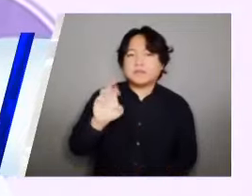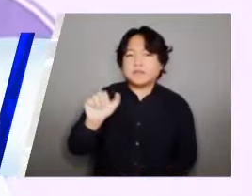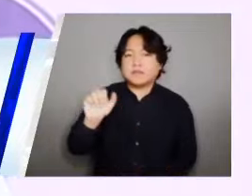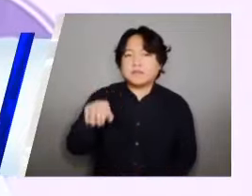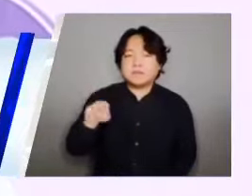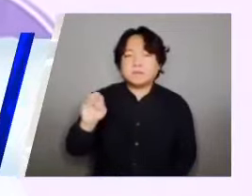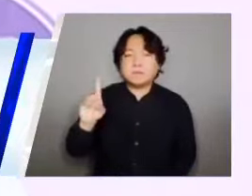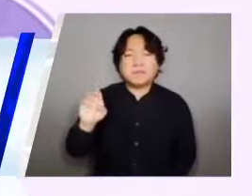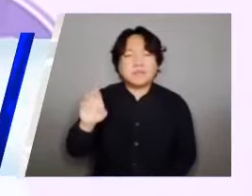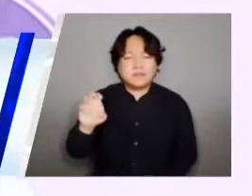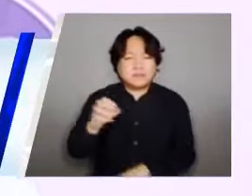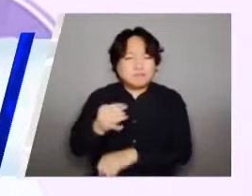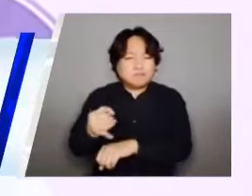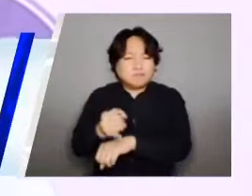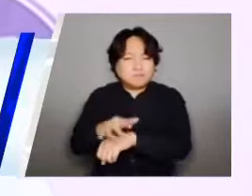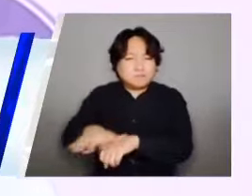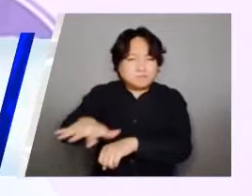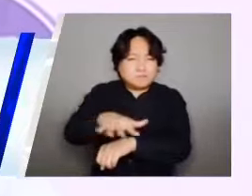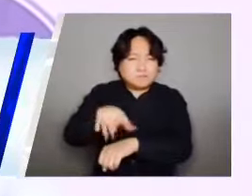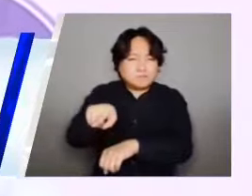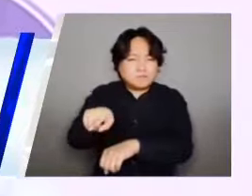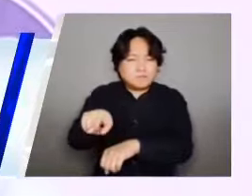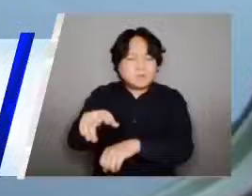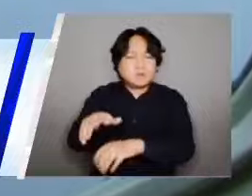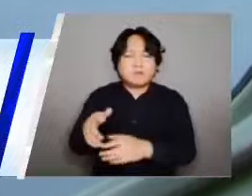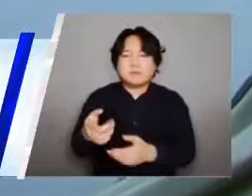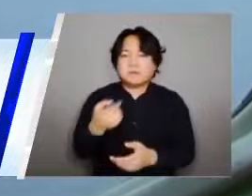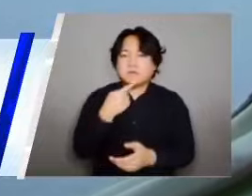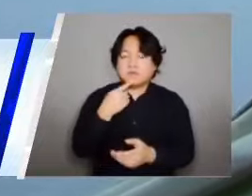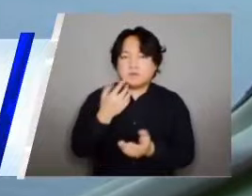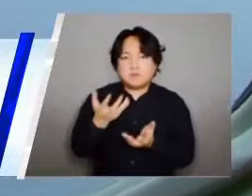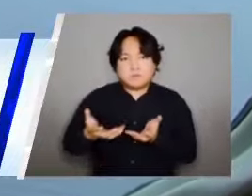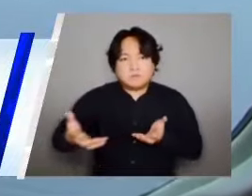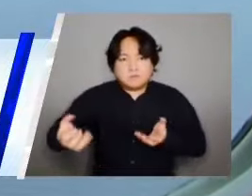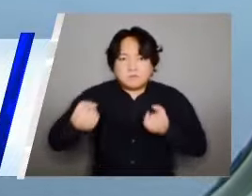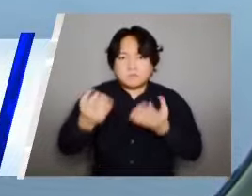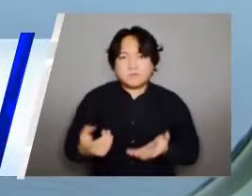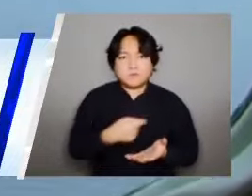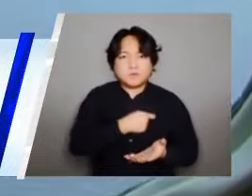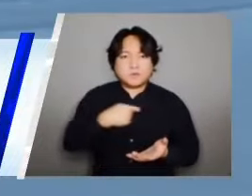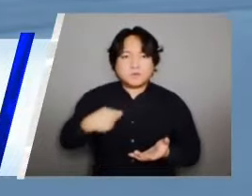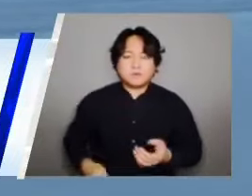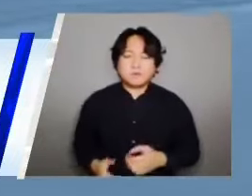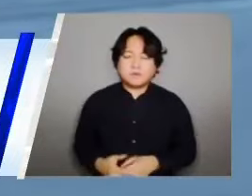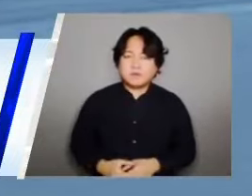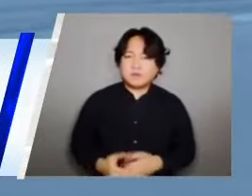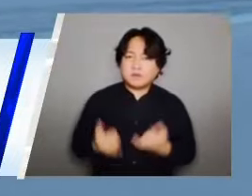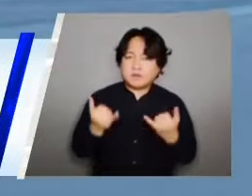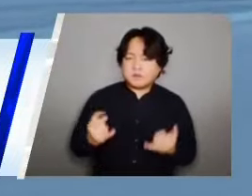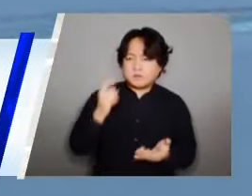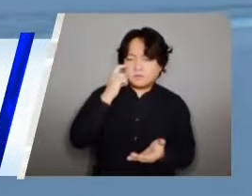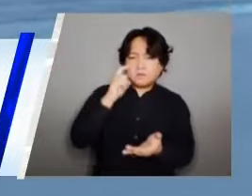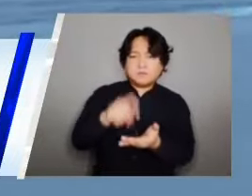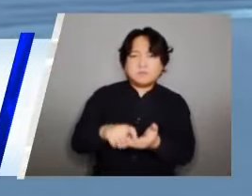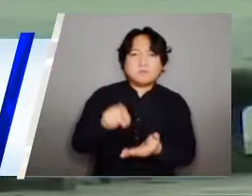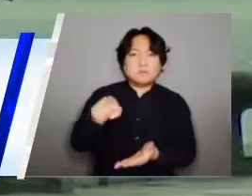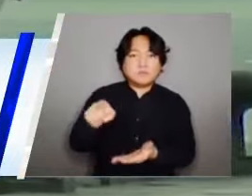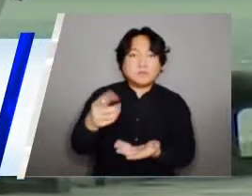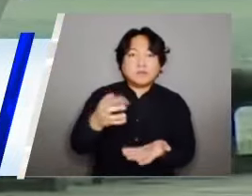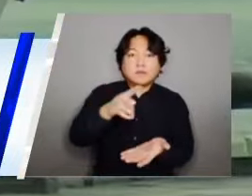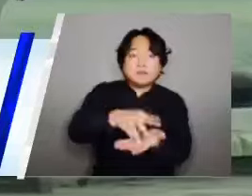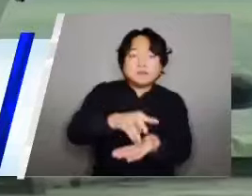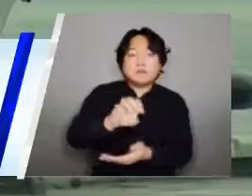mga number sa paligid nila and they are happy to perform their mandate Pero mas marami pa ang namataan sa skoda sh kung saan